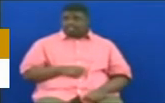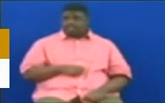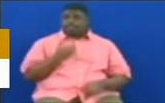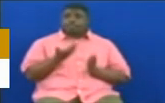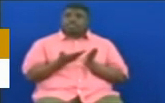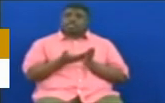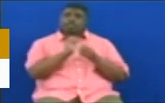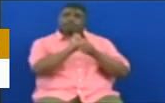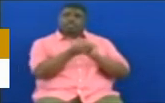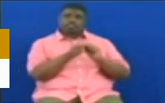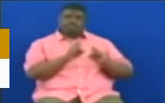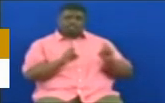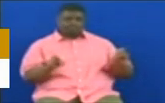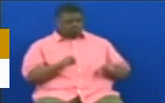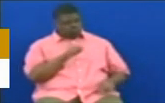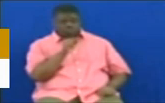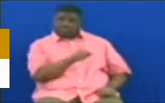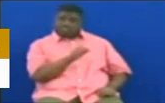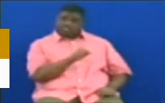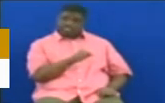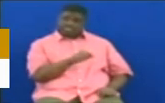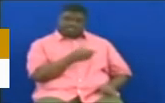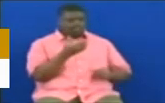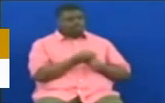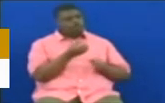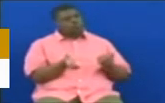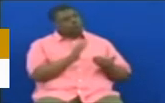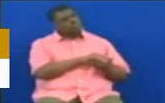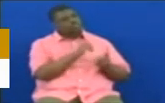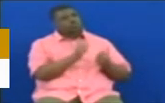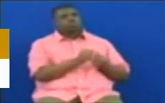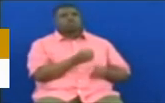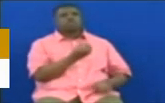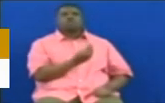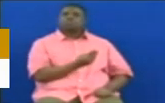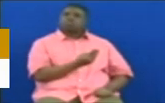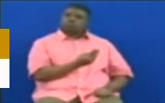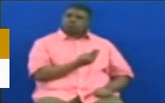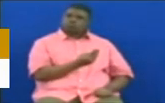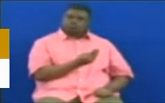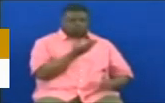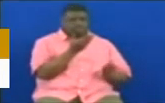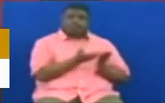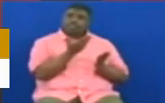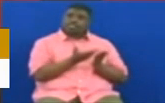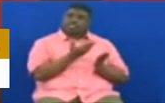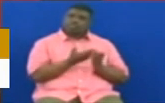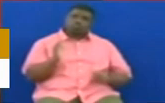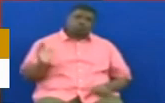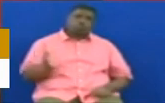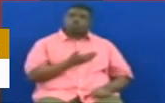Ninapendekeza marekebisho katika kifungu hiki ambacho kinapatikana ukurasa wa 13, na nina propose